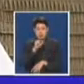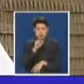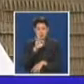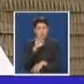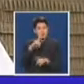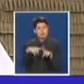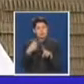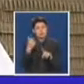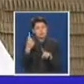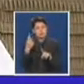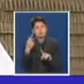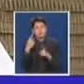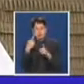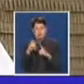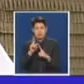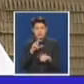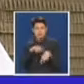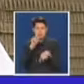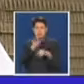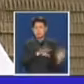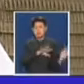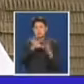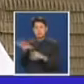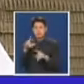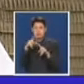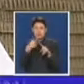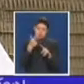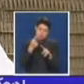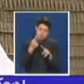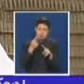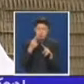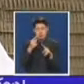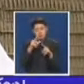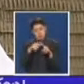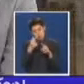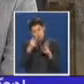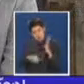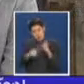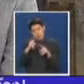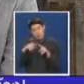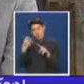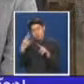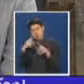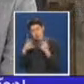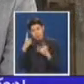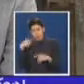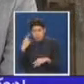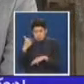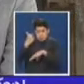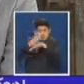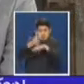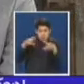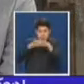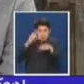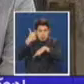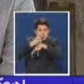นเพราะฉะนั้นก็ปลายพฤศจิกายนต้นธันวาก็น่าจะรู้แล้วครับ เพราะฉะนั้นเลือกตั้งครั้งหน้าจะมีหัวหน้าพรรคชื่ออ